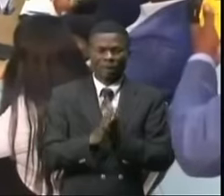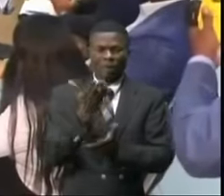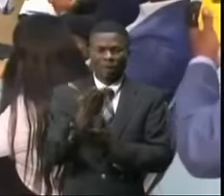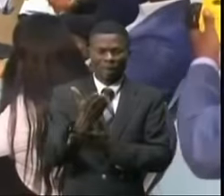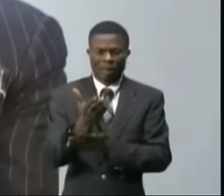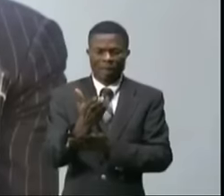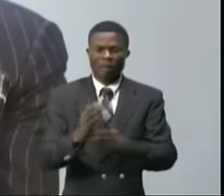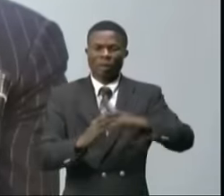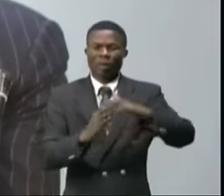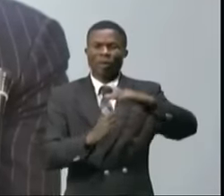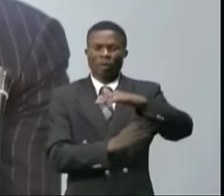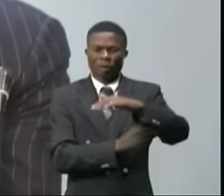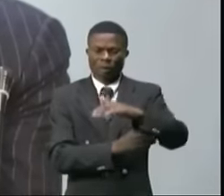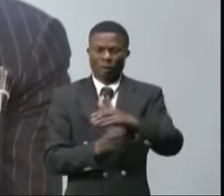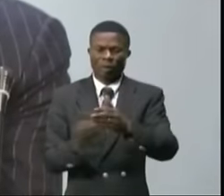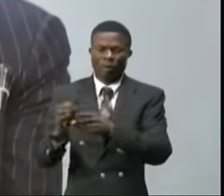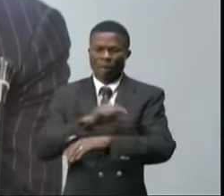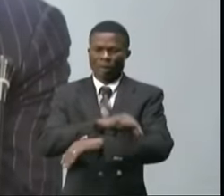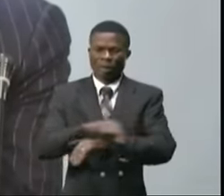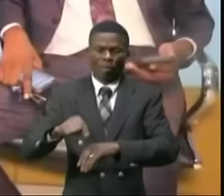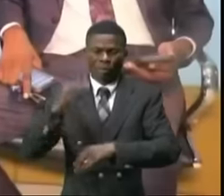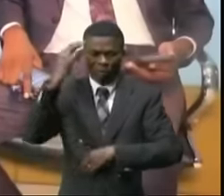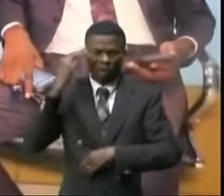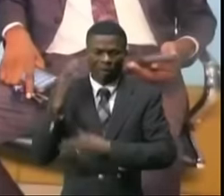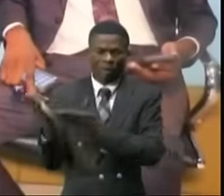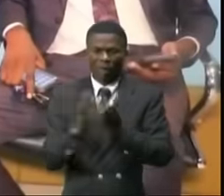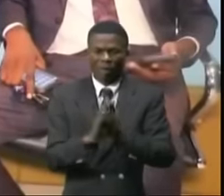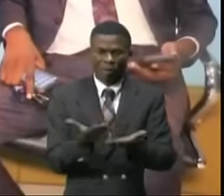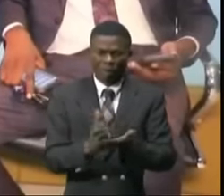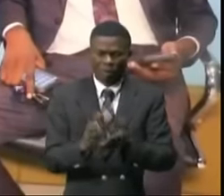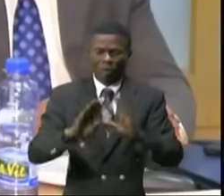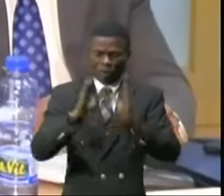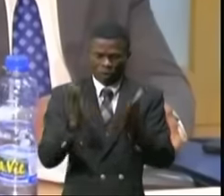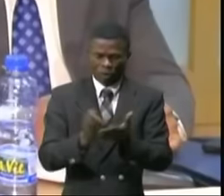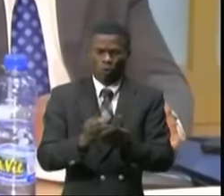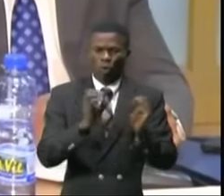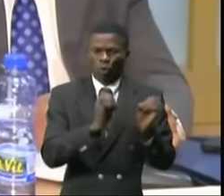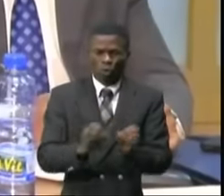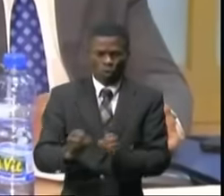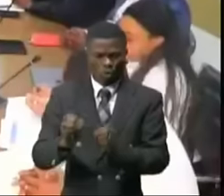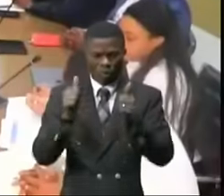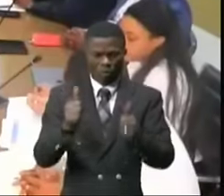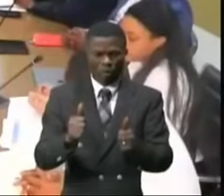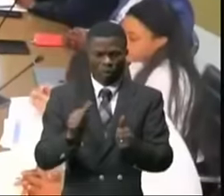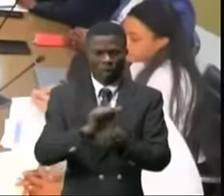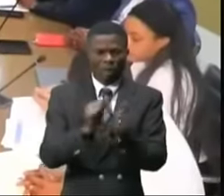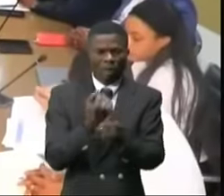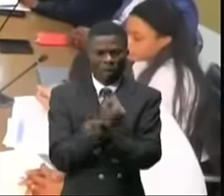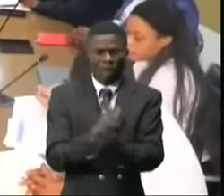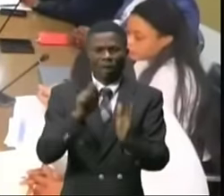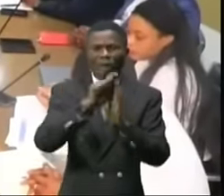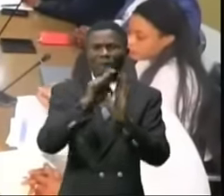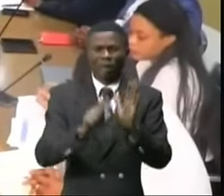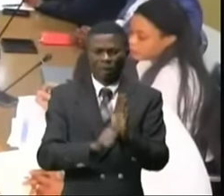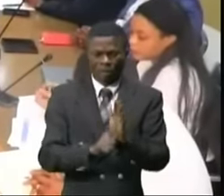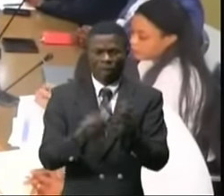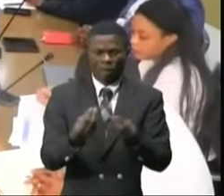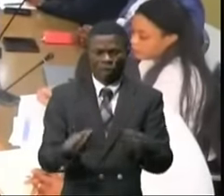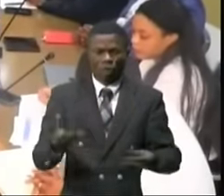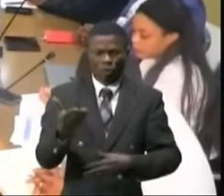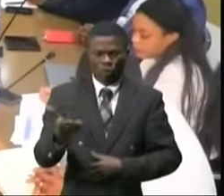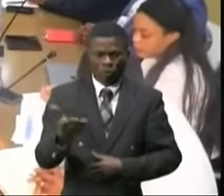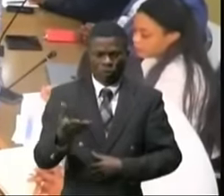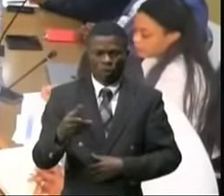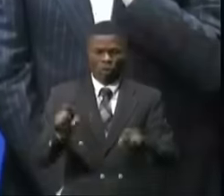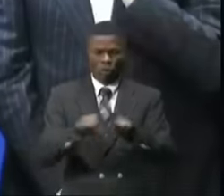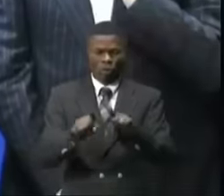le ministère du portefeuille et cette société pétrolière. Tout revient en ordre, les problèmes du respect des textes est résolu. En